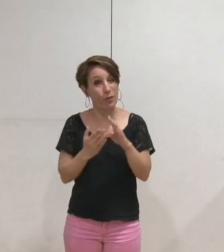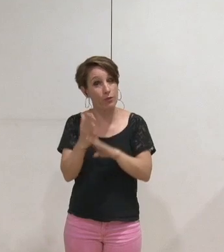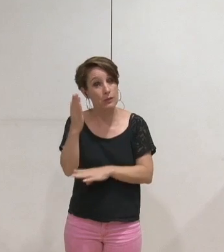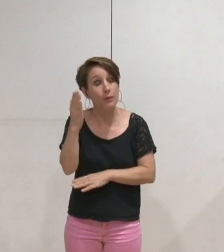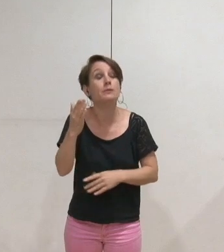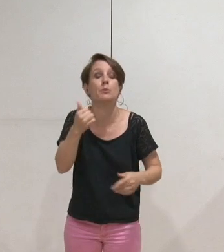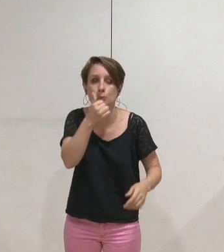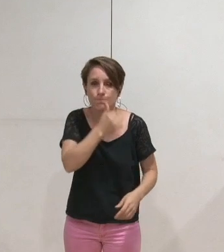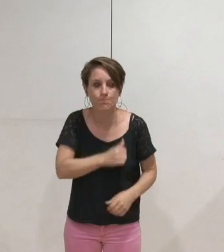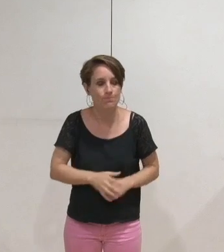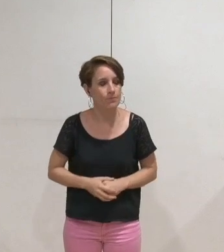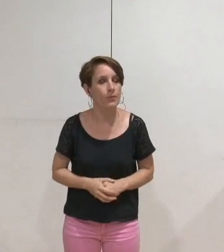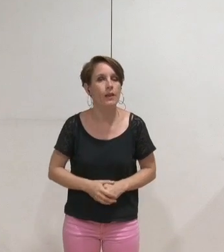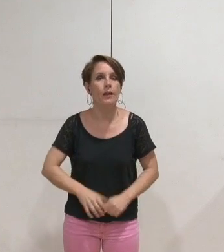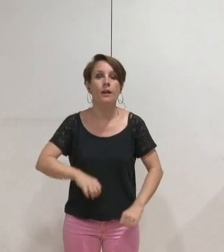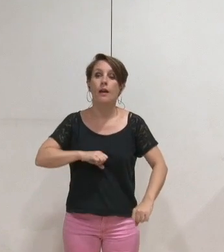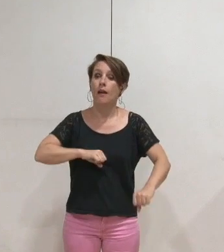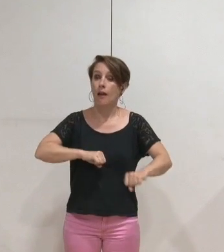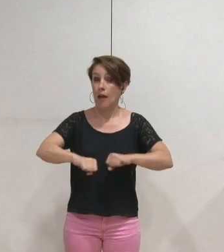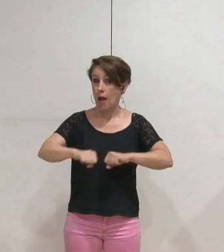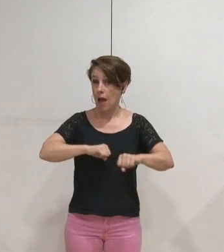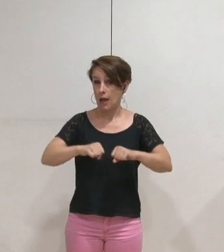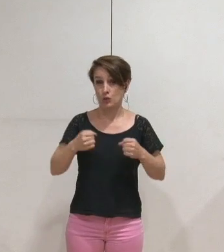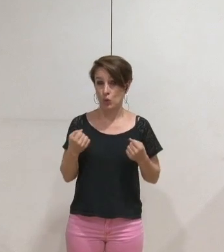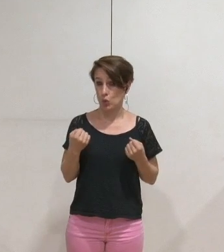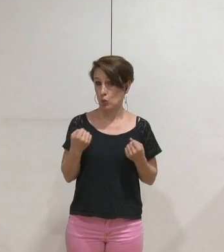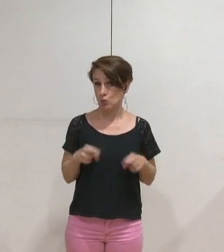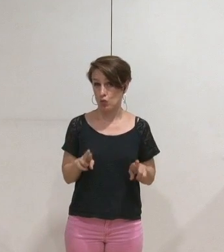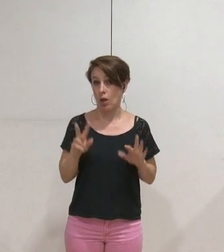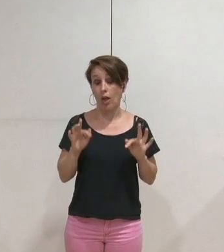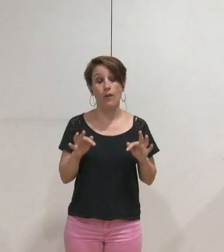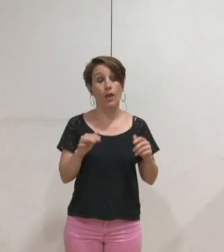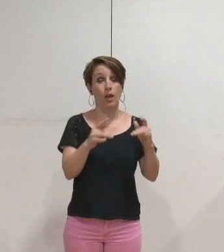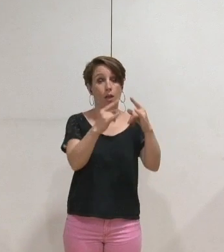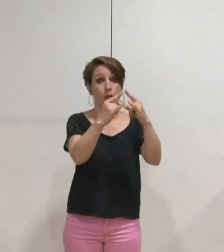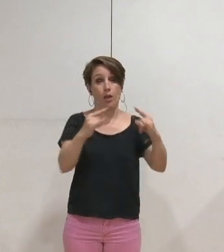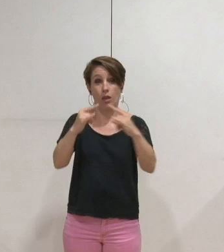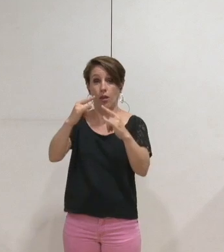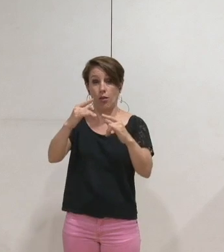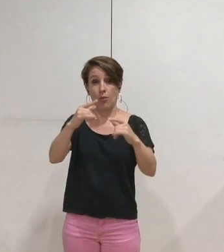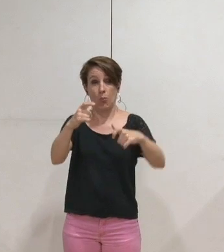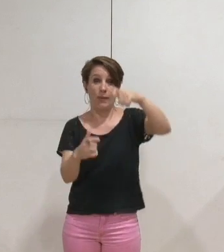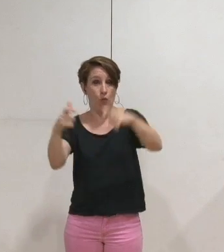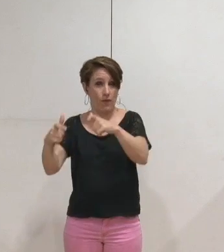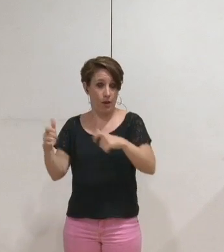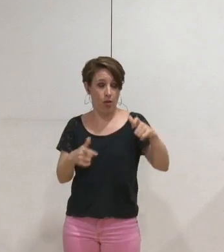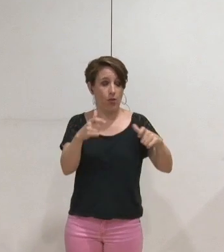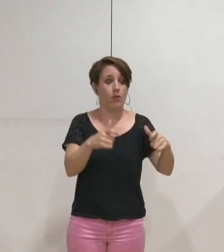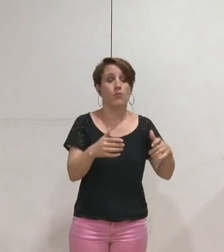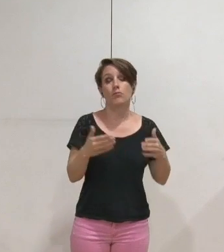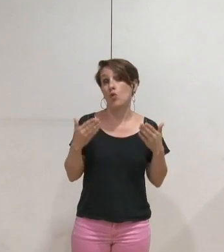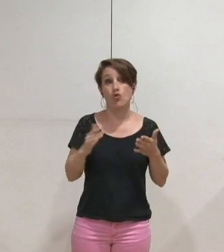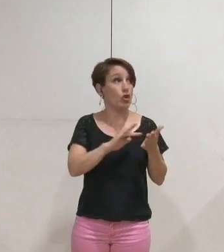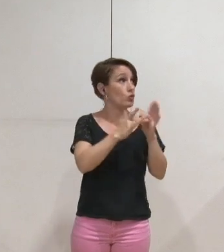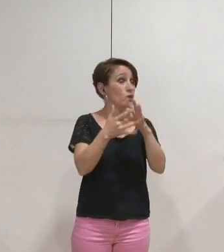concerne l'action proprement dit concernant ces bidonvillees toutes les villes toutes les grandes villes aujourd'hui sont